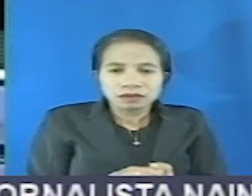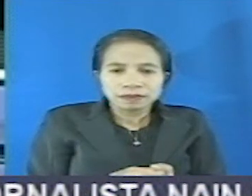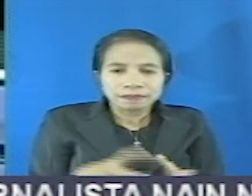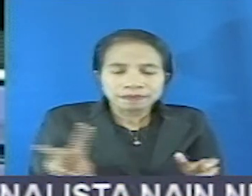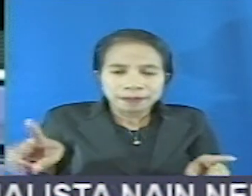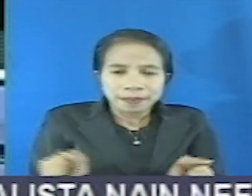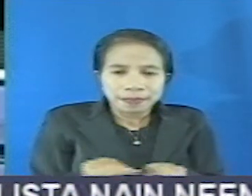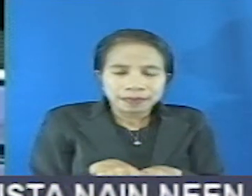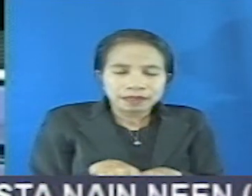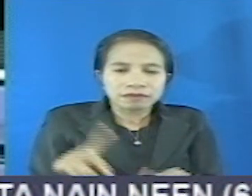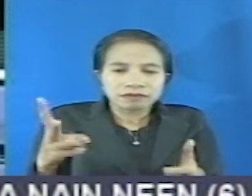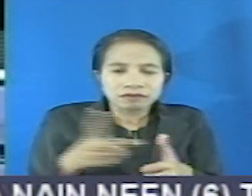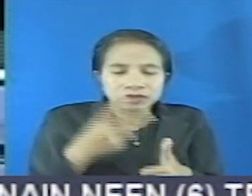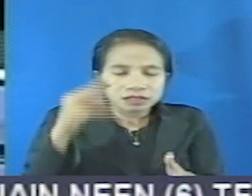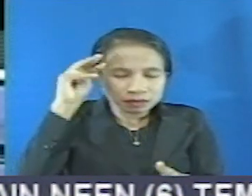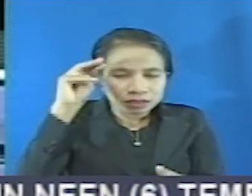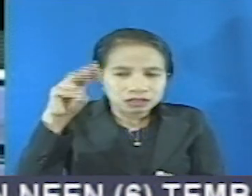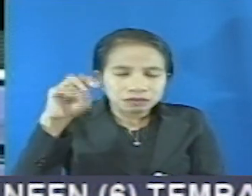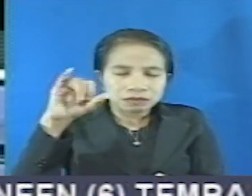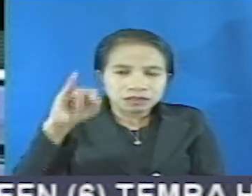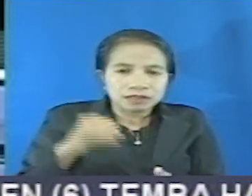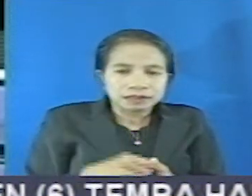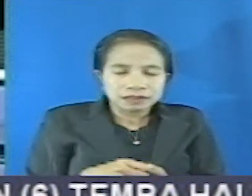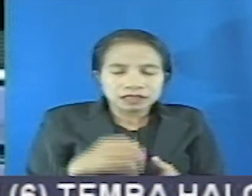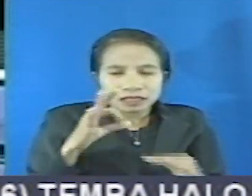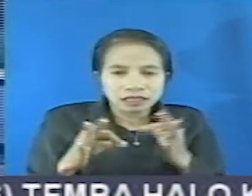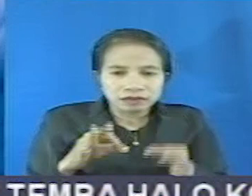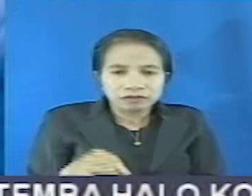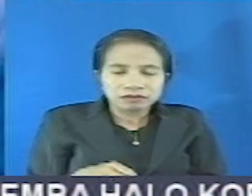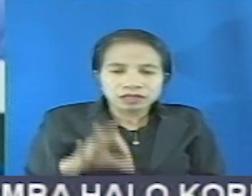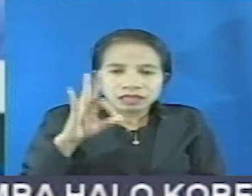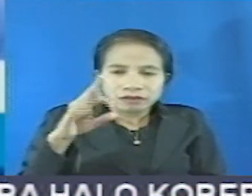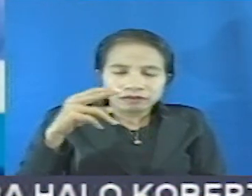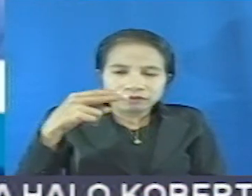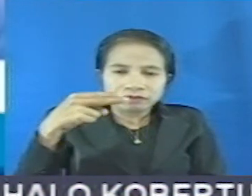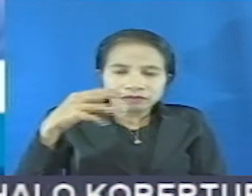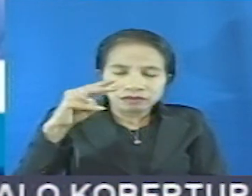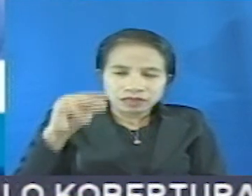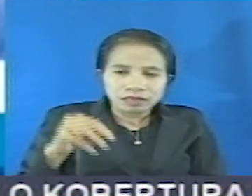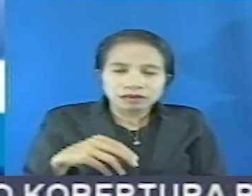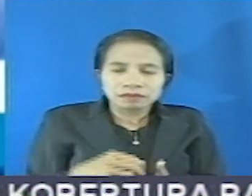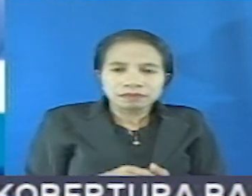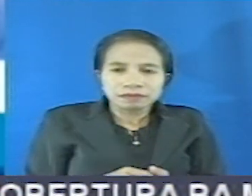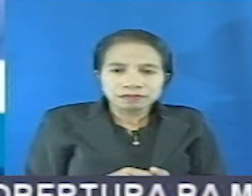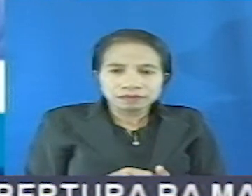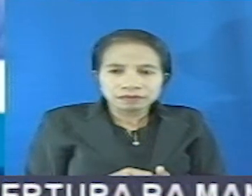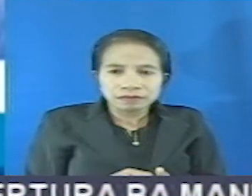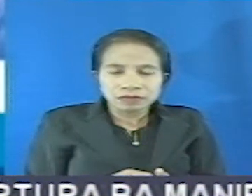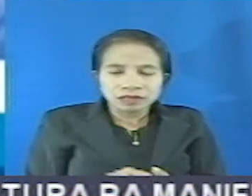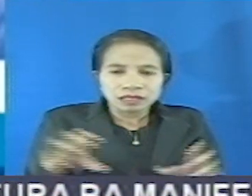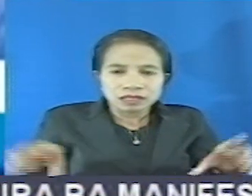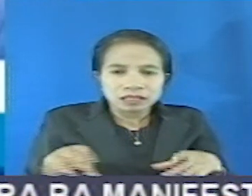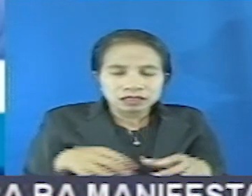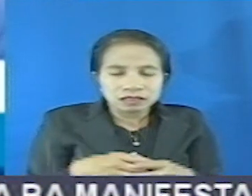visi ministro interior. Ya, kalau dulu nanti fungsi sama yang hatenya kompetensi baru nampak hakat dia usi servisu